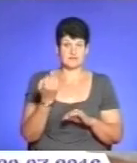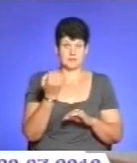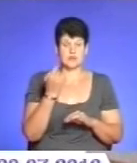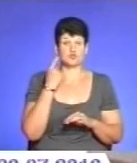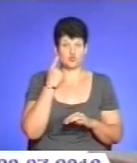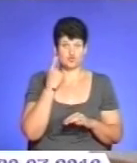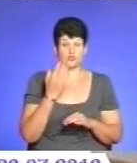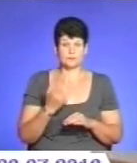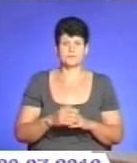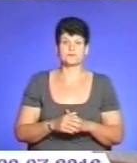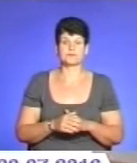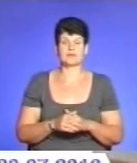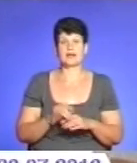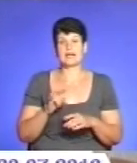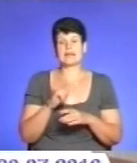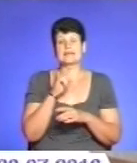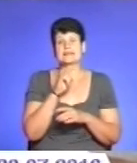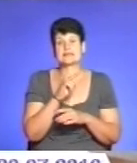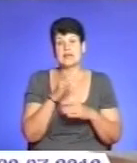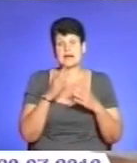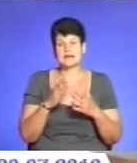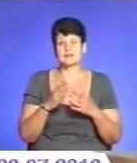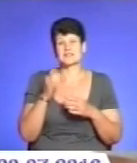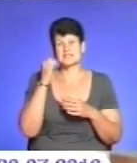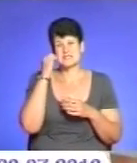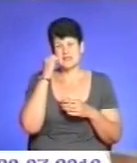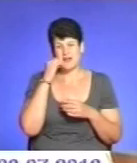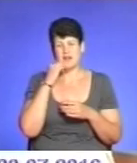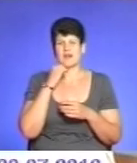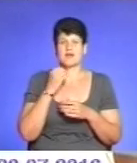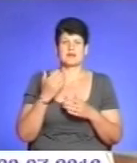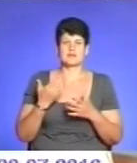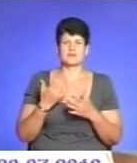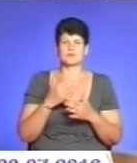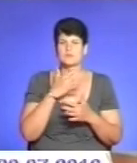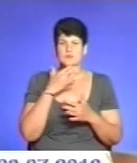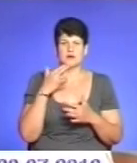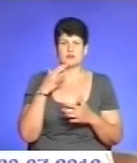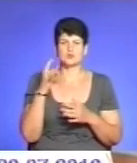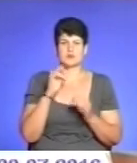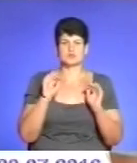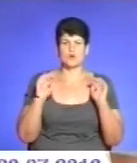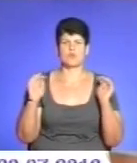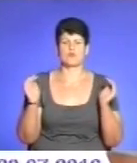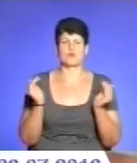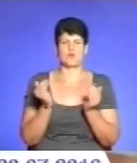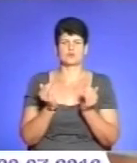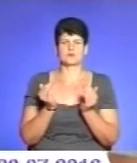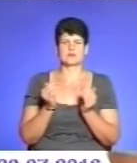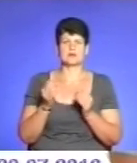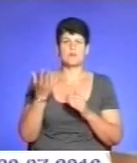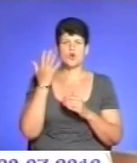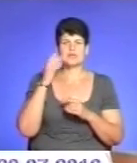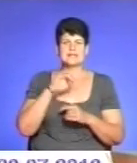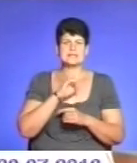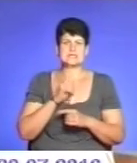чую. Літак, ну, в принципі, він старенький вже. Його неодноразово обгорожували, бо там, коли сильний